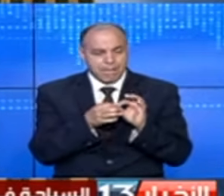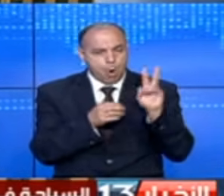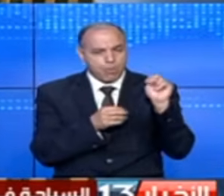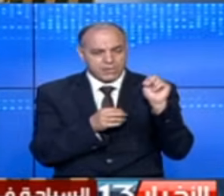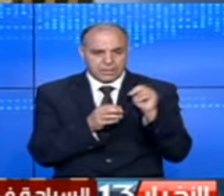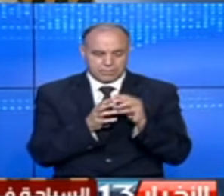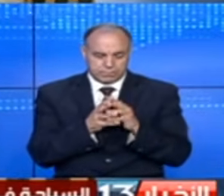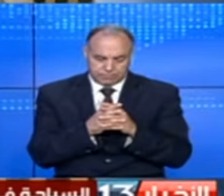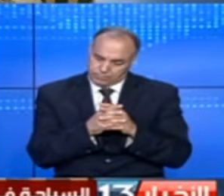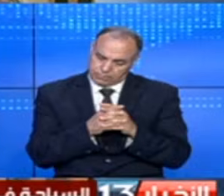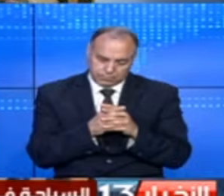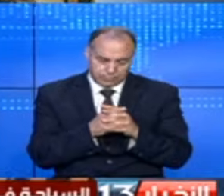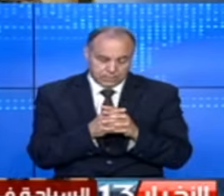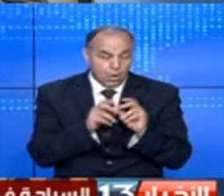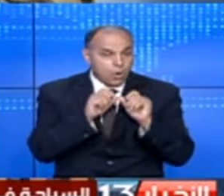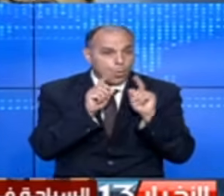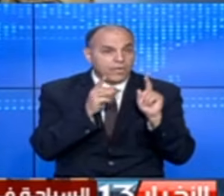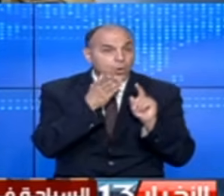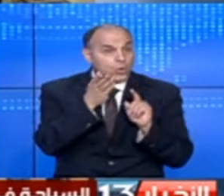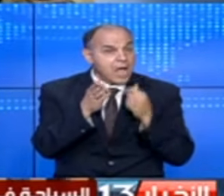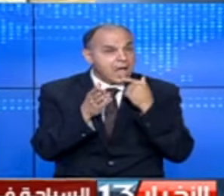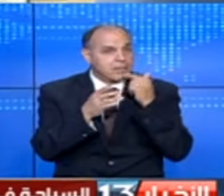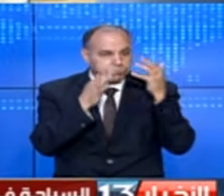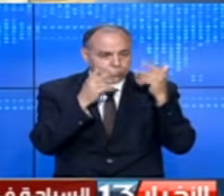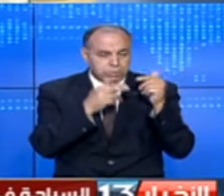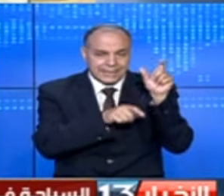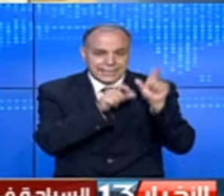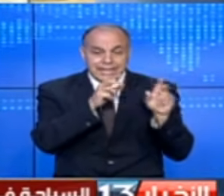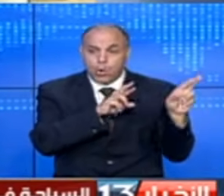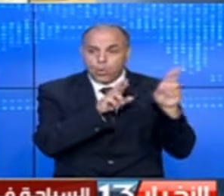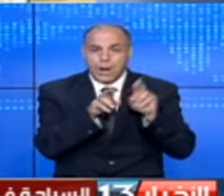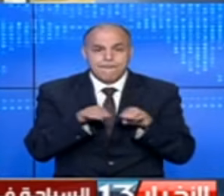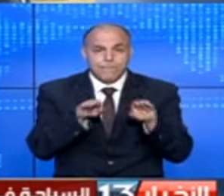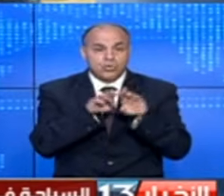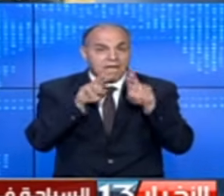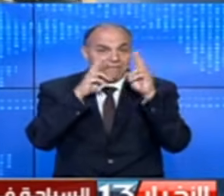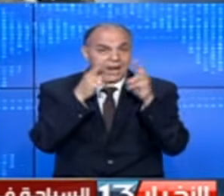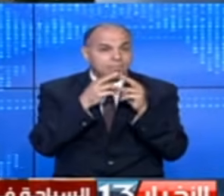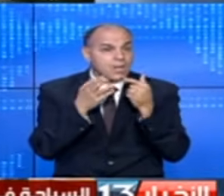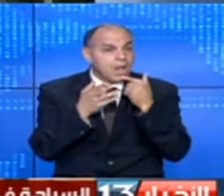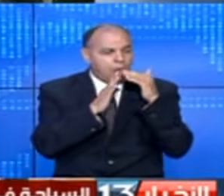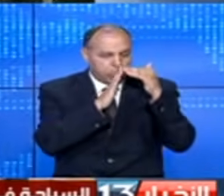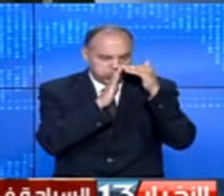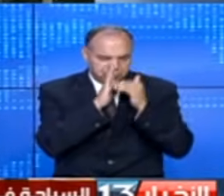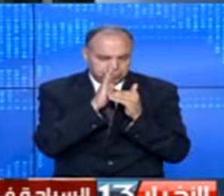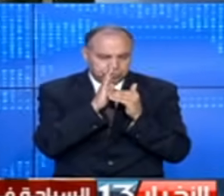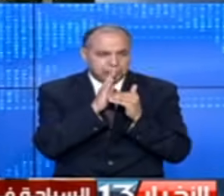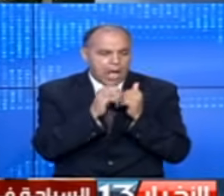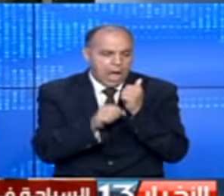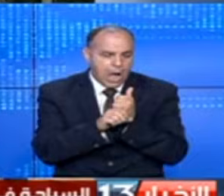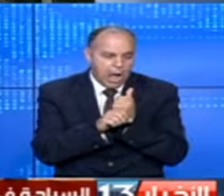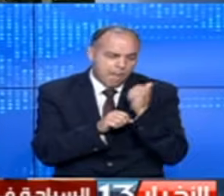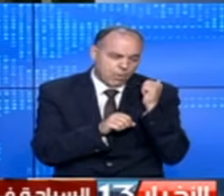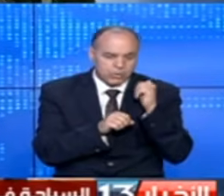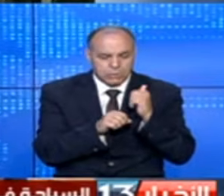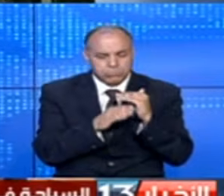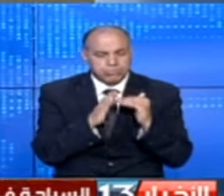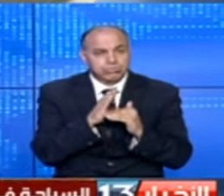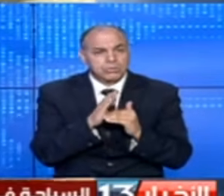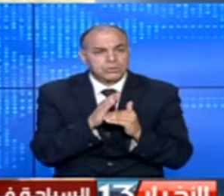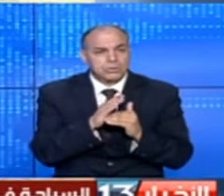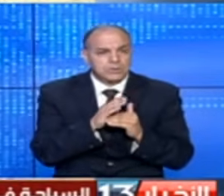للأمم المتحدة بيّنت أيضا بأن أعداد السائحين على مستوى العالم انخفضت خلال السنة الماضية